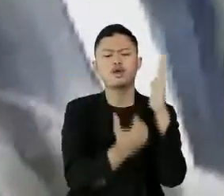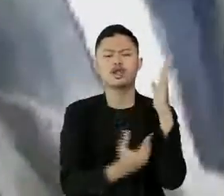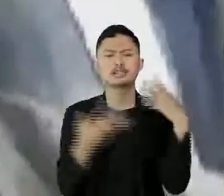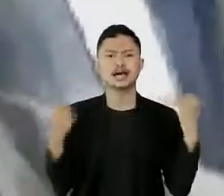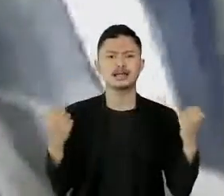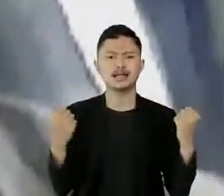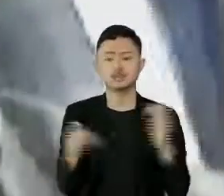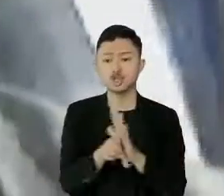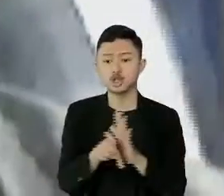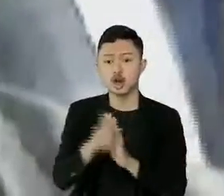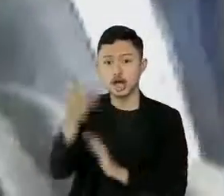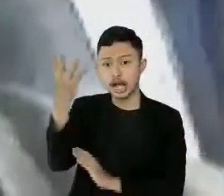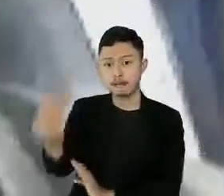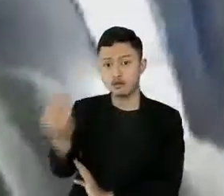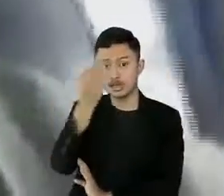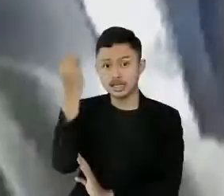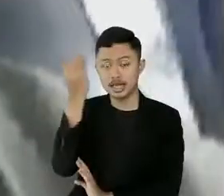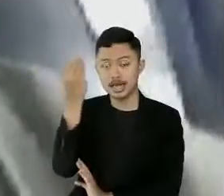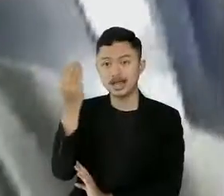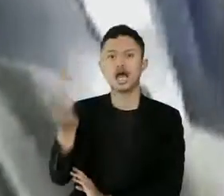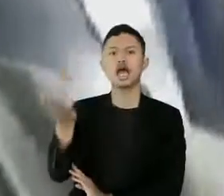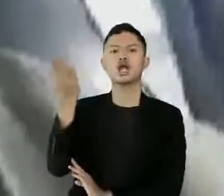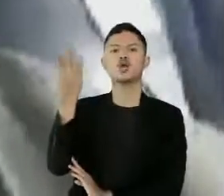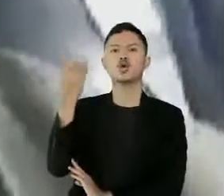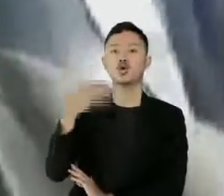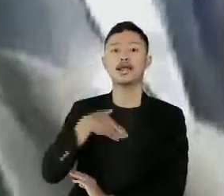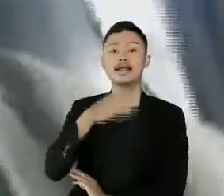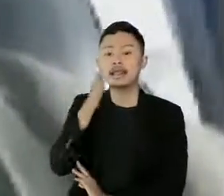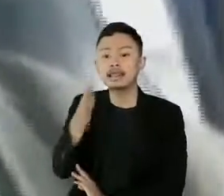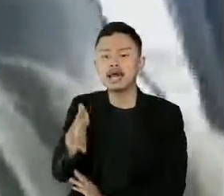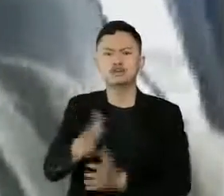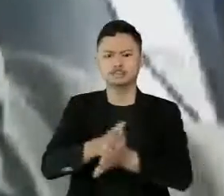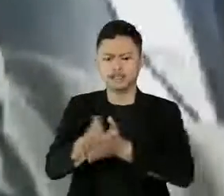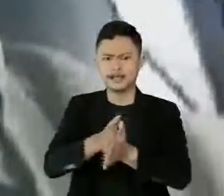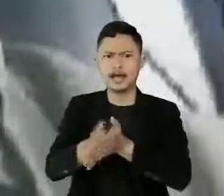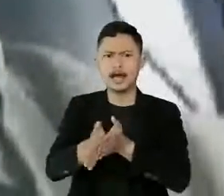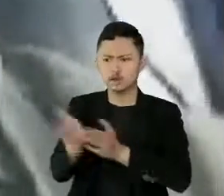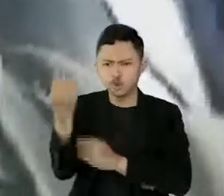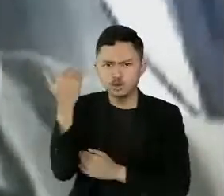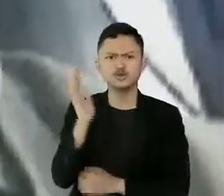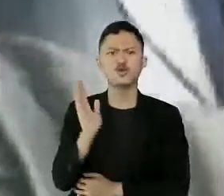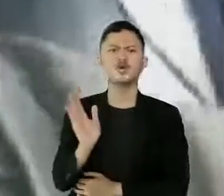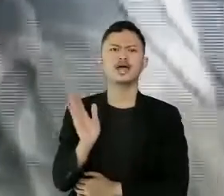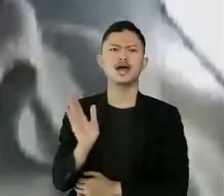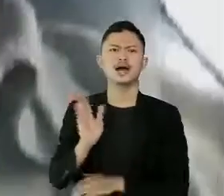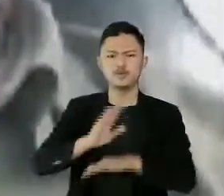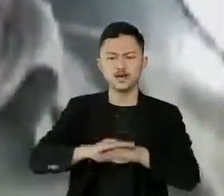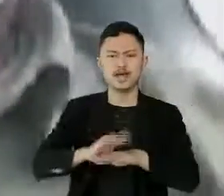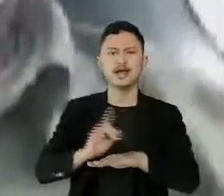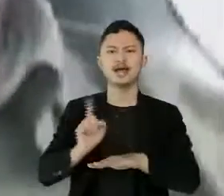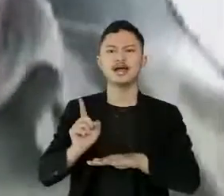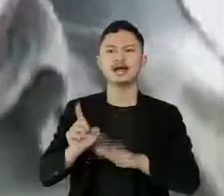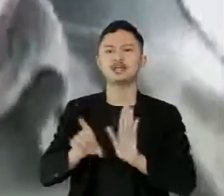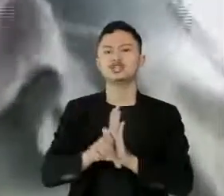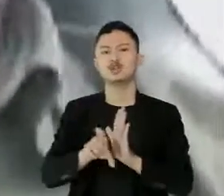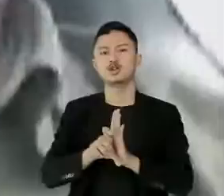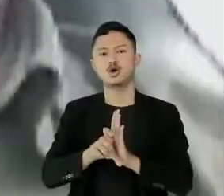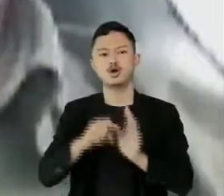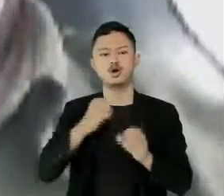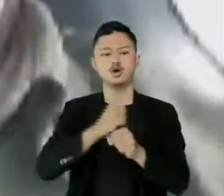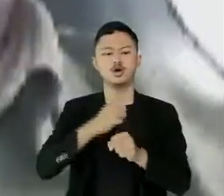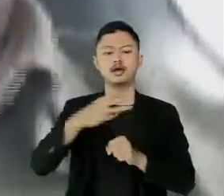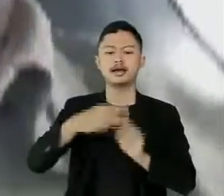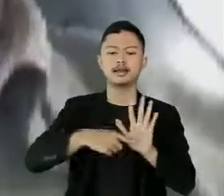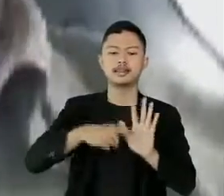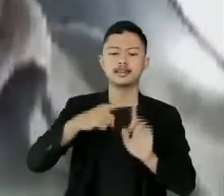masuk ke desa wisata atau objek wisata harus ada cuci tangan. Nah, kita punya tradisi kayak semacam padasan, gentong,